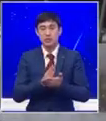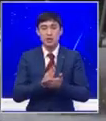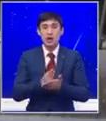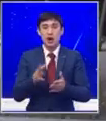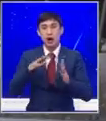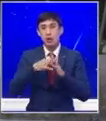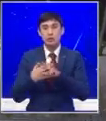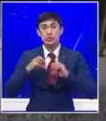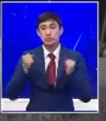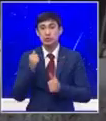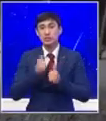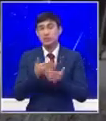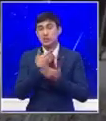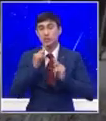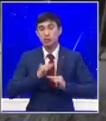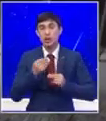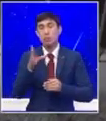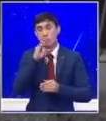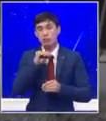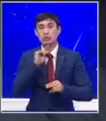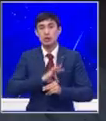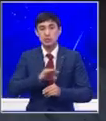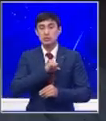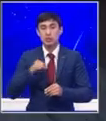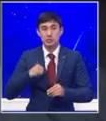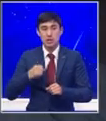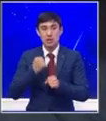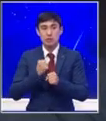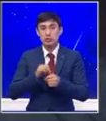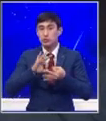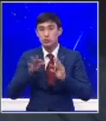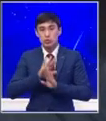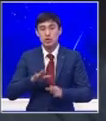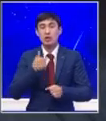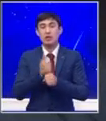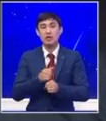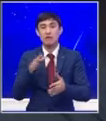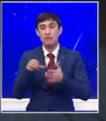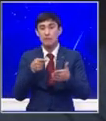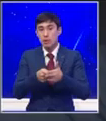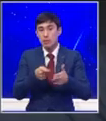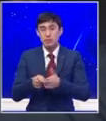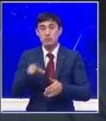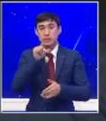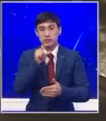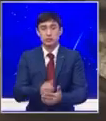что в ауле зимой часто нет работы, а я могу зарабатывать сама. Работа несложная, главное вовремя кормить